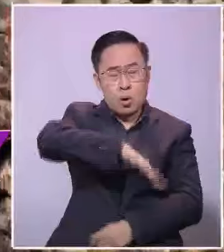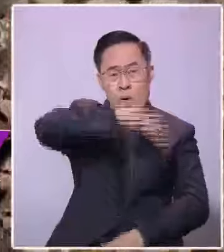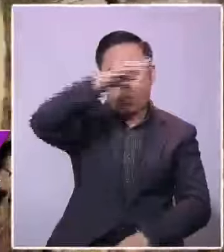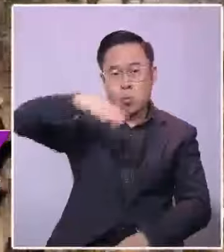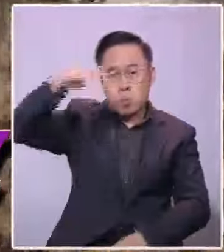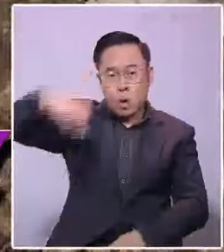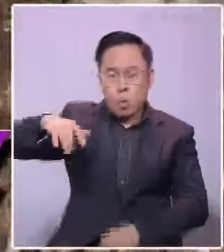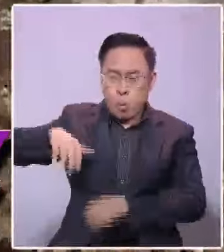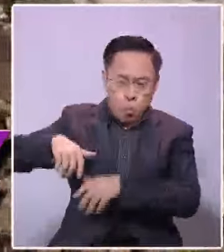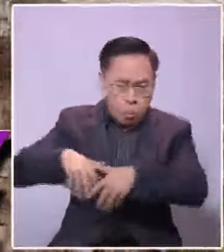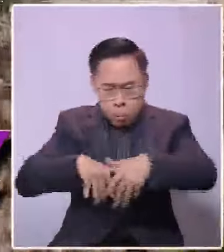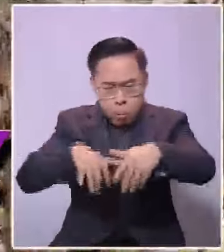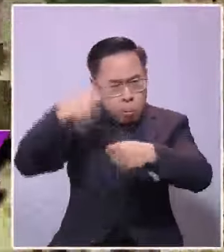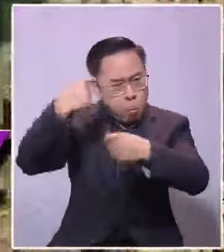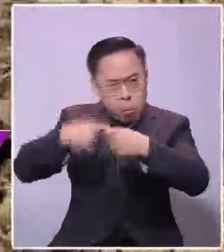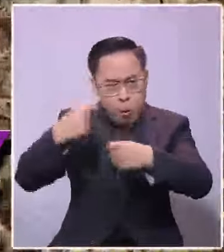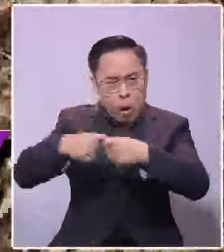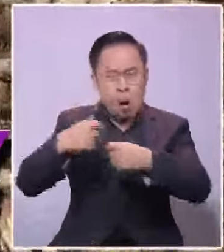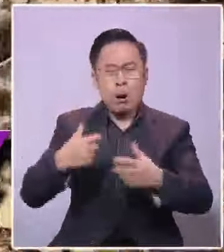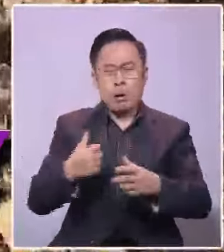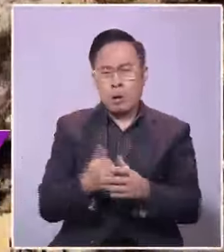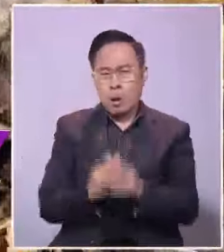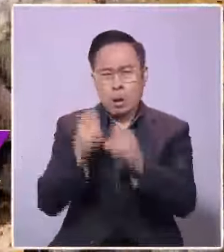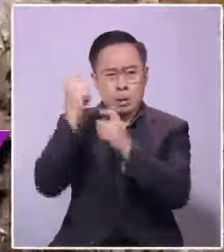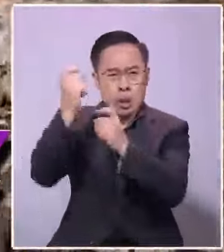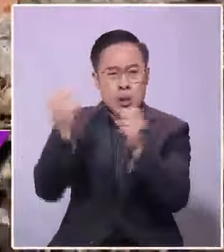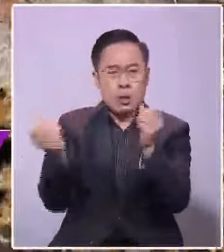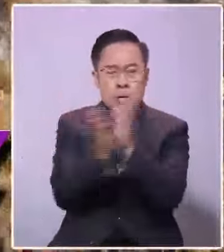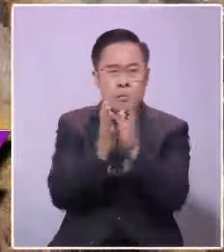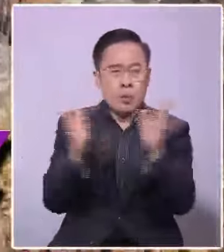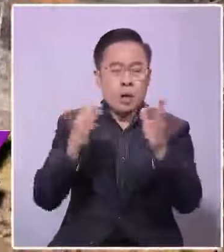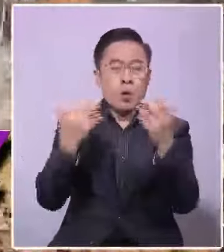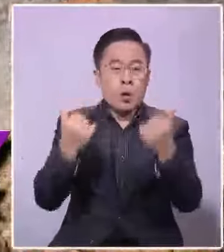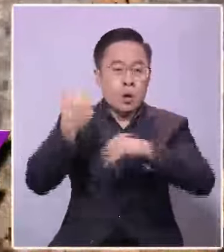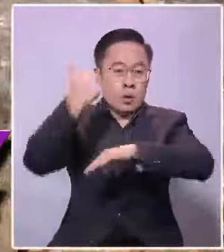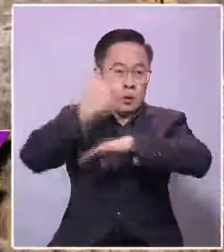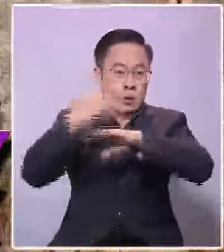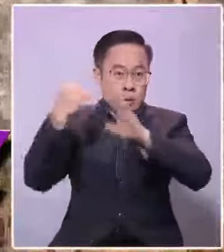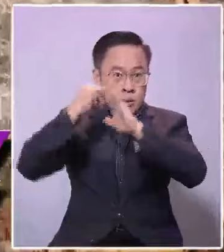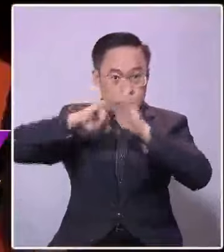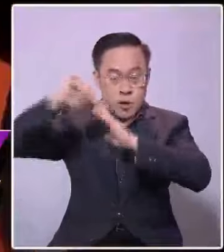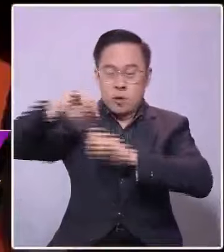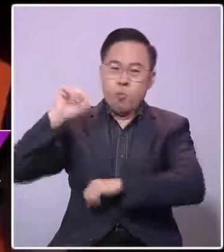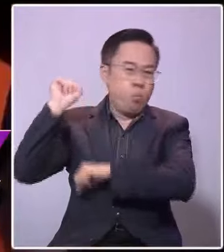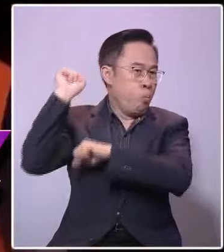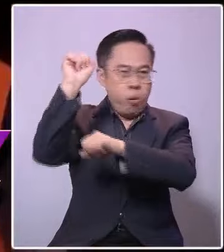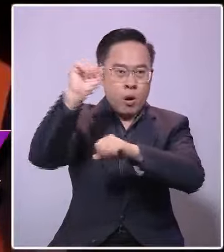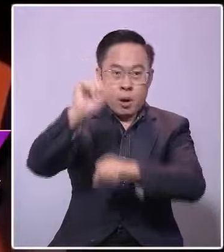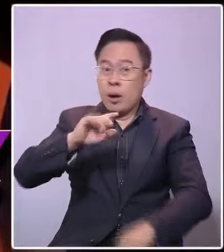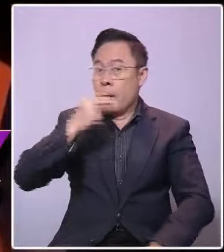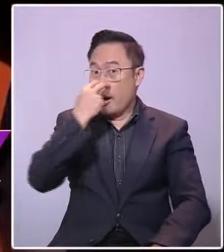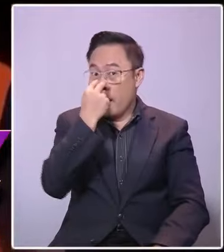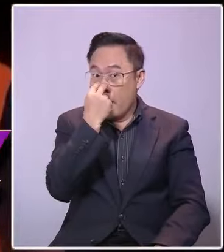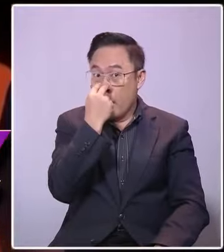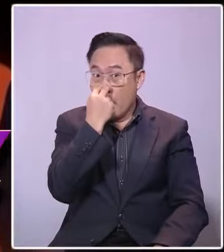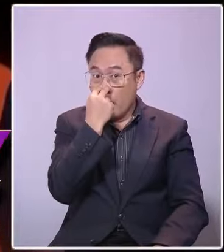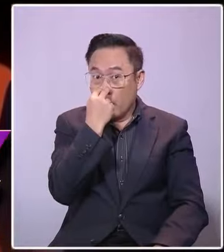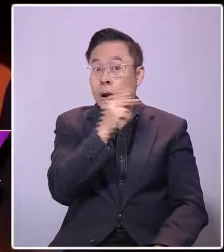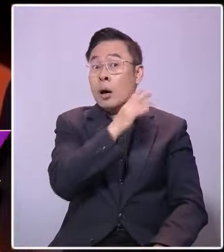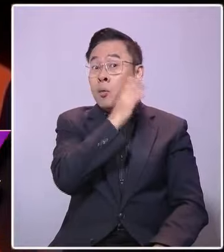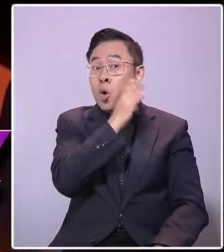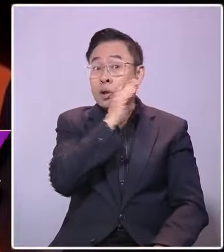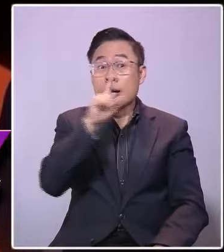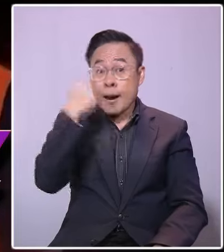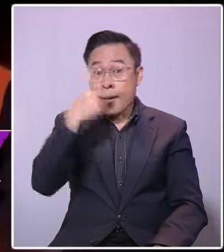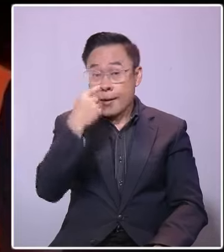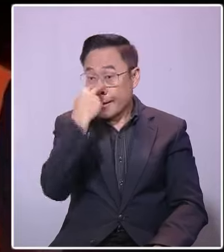ากและเป็นอันตรายกับเจ้าหน้าที่เพราะฉะนั้นผู้ว่านี่ประกาศเลยว่าหลังจากนี้ค่ะมีรางวัลนำจับมือเผา